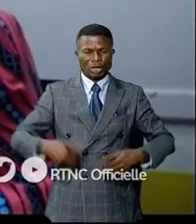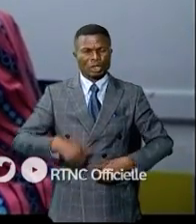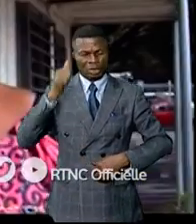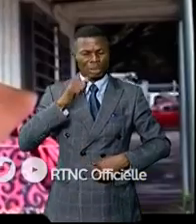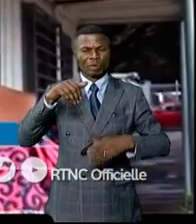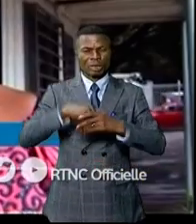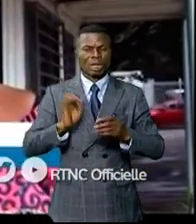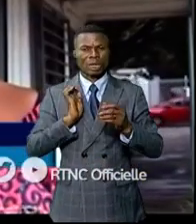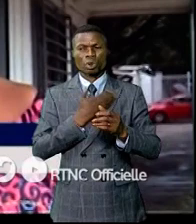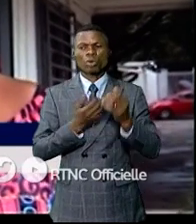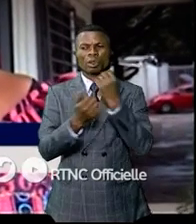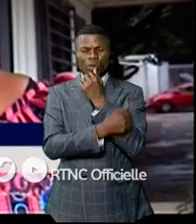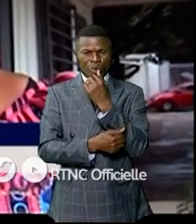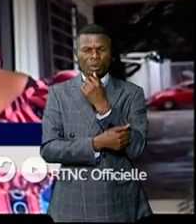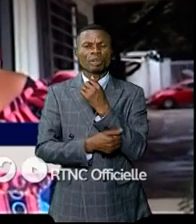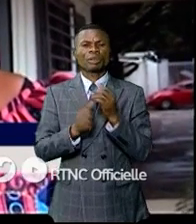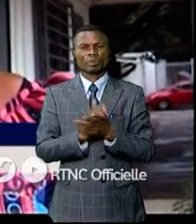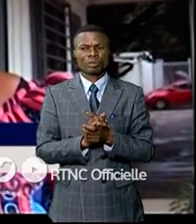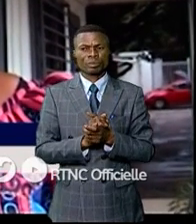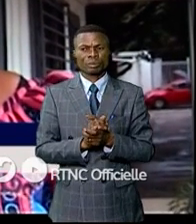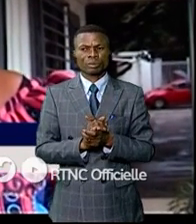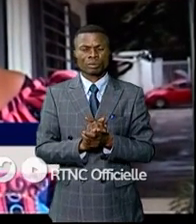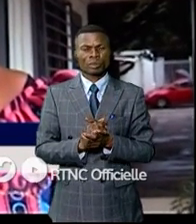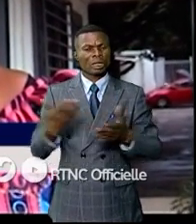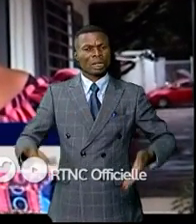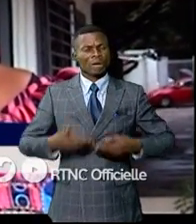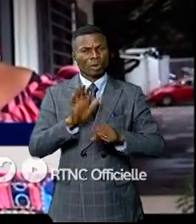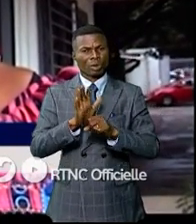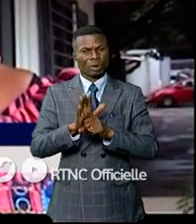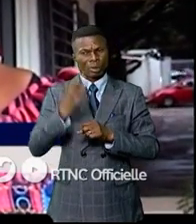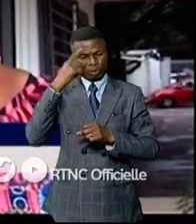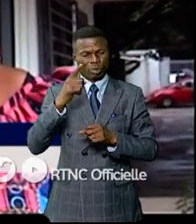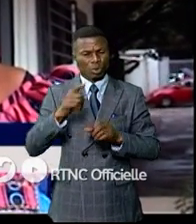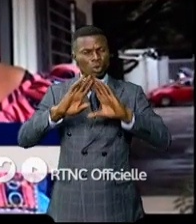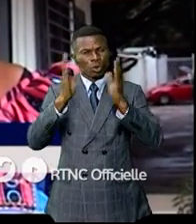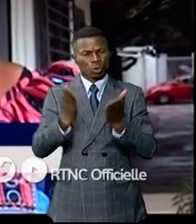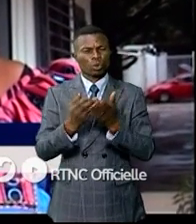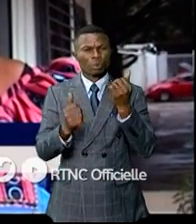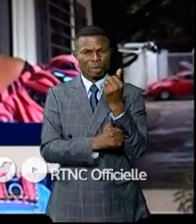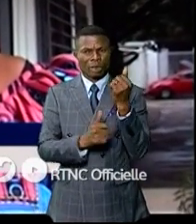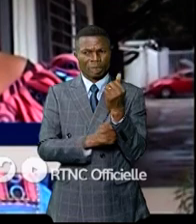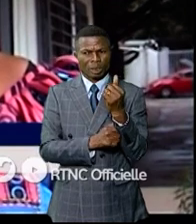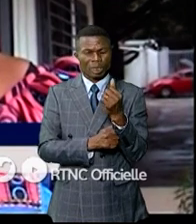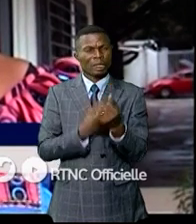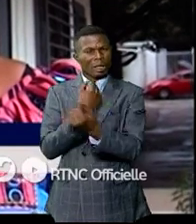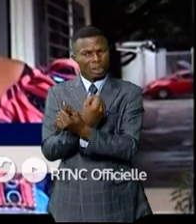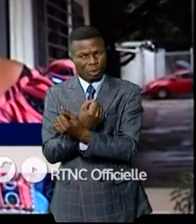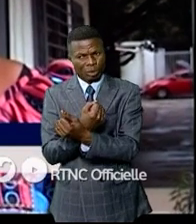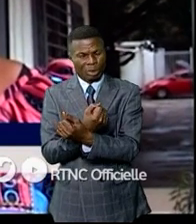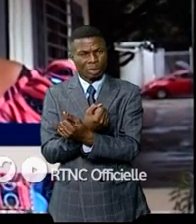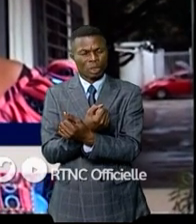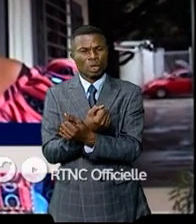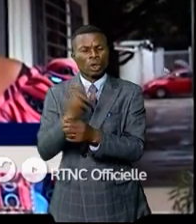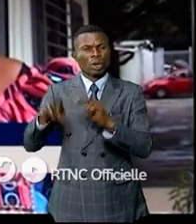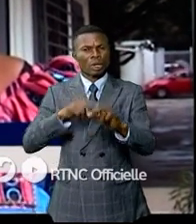en RDC. Je pense que c'est une réjouissance pour l'ensemble de l'équipe de pouvoir respecter les normes